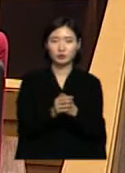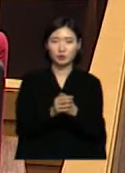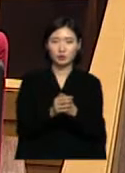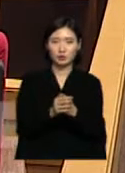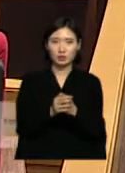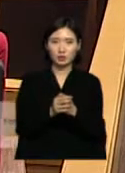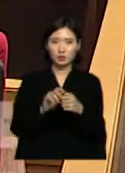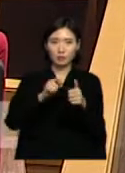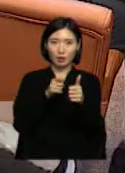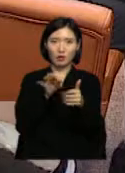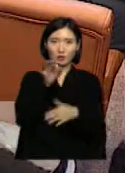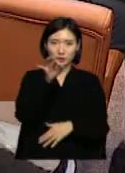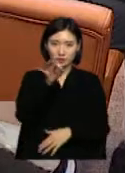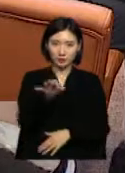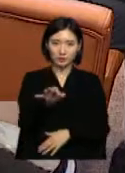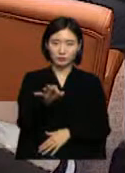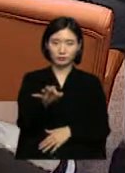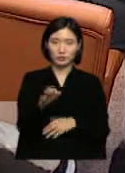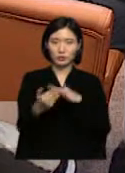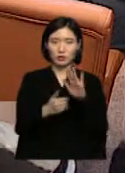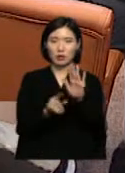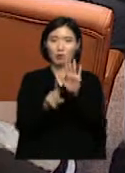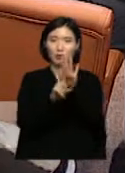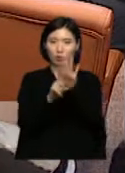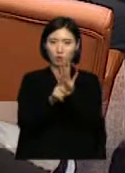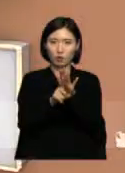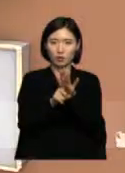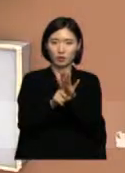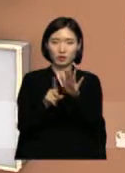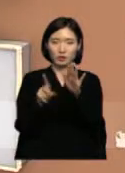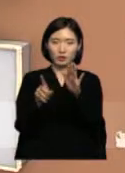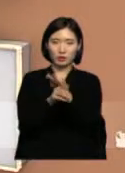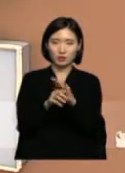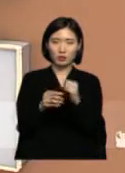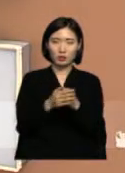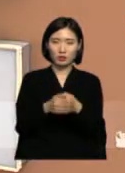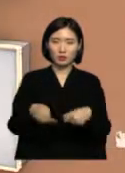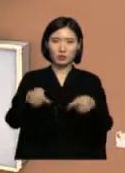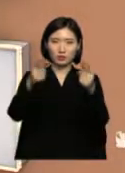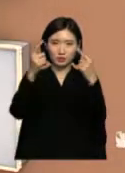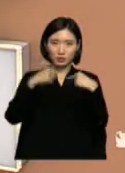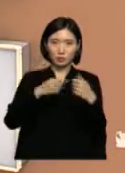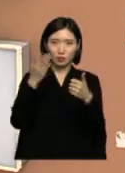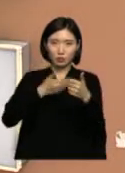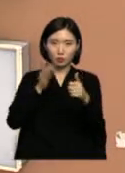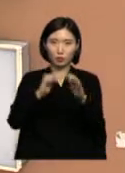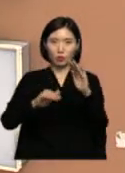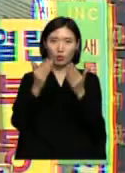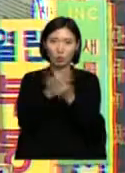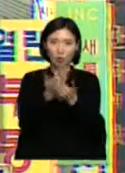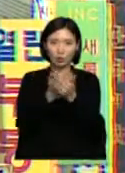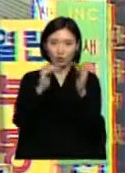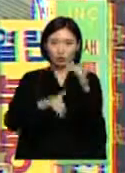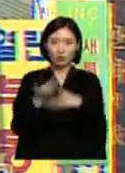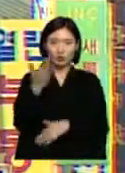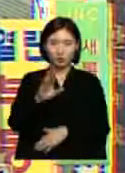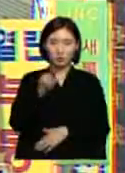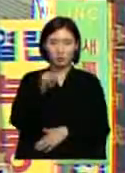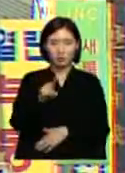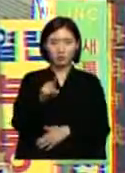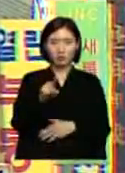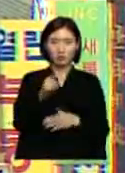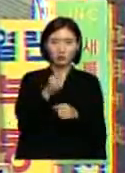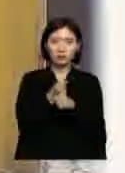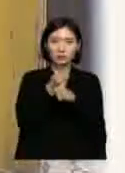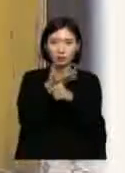강제금 부과를 예고하고 간판 사업에 동참을 요구하는 공적인 성격의 내용이지만 이 공문을 상인들에게